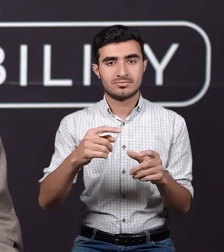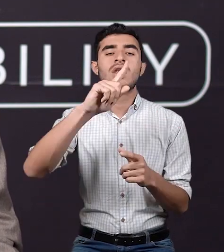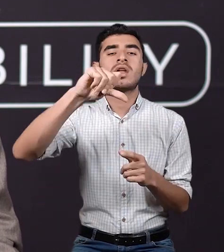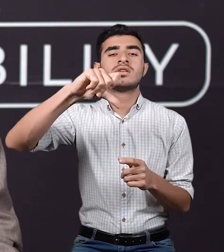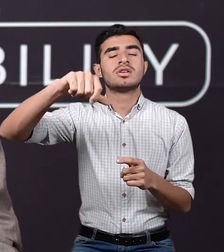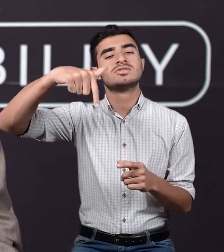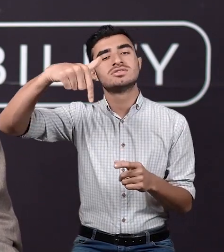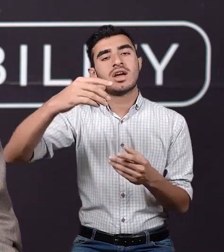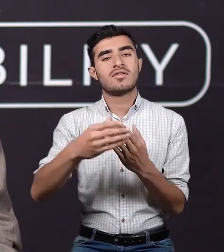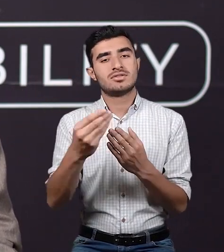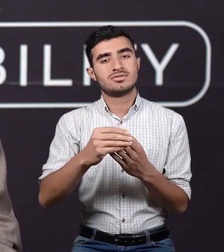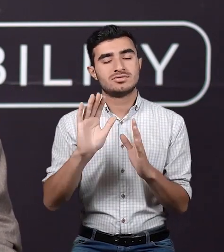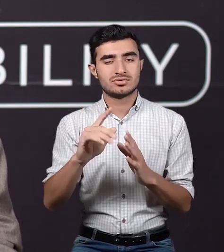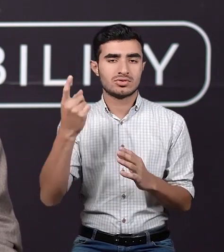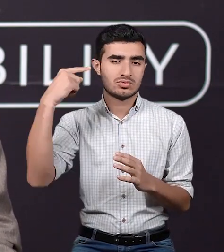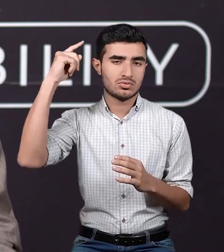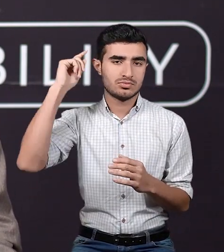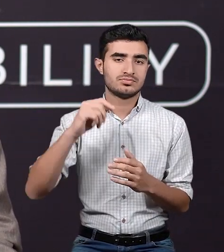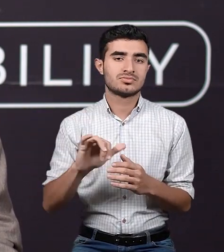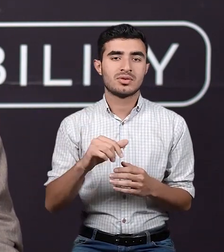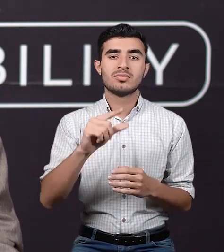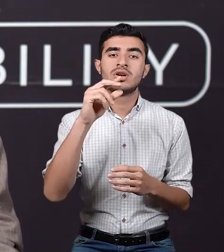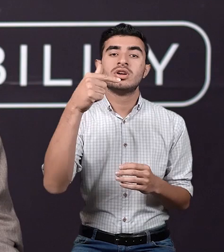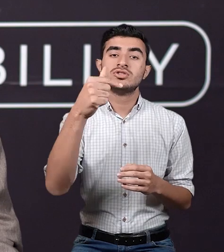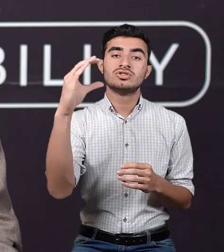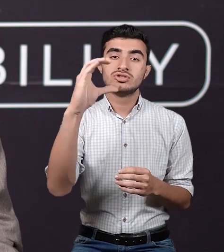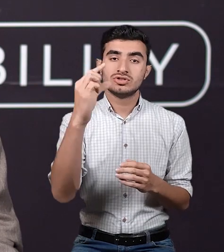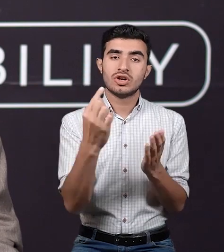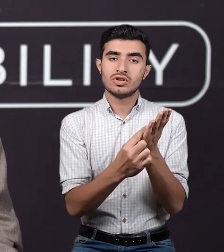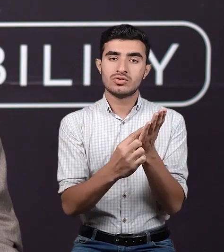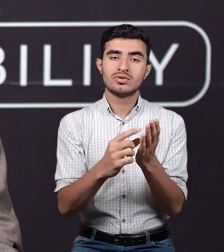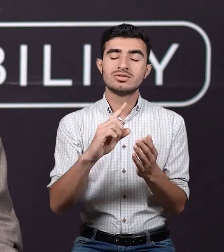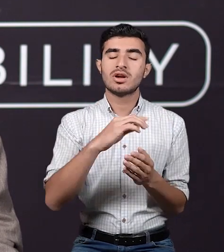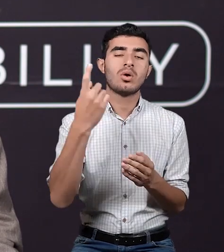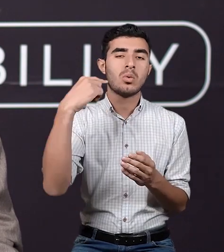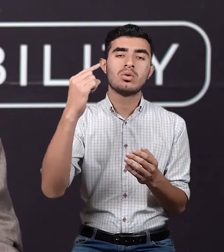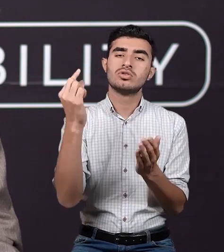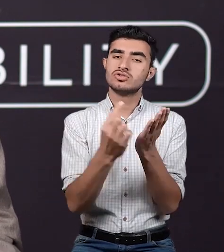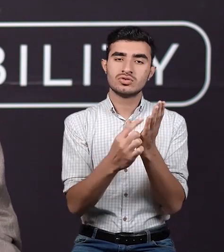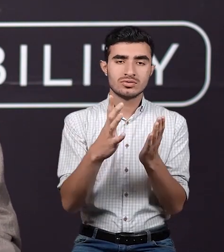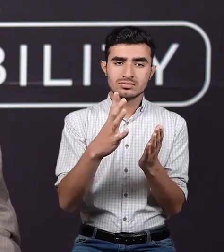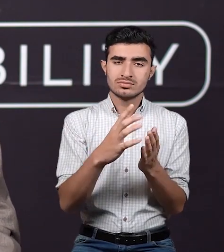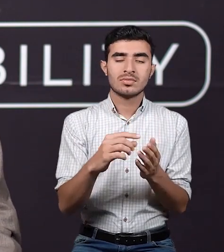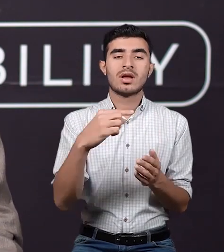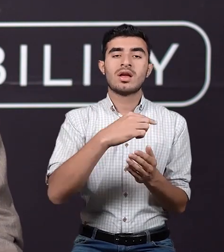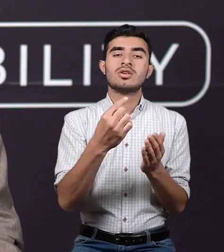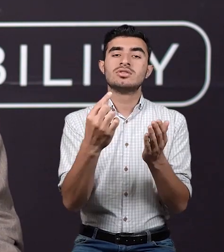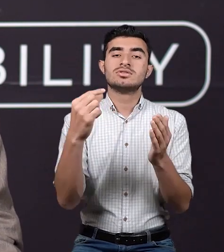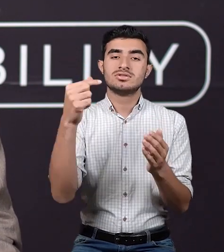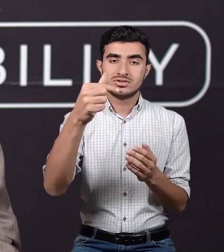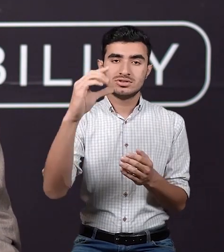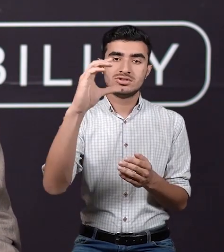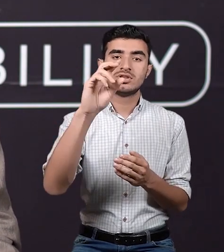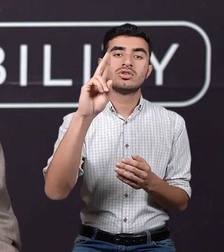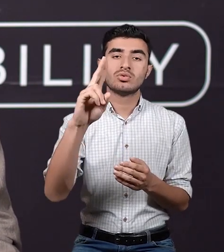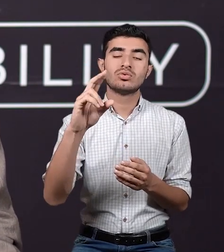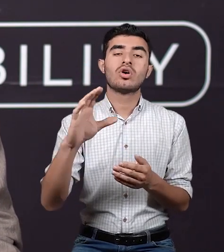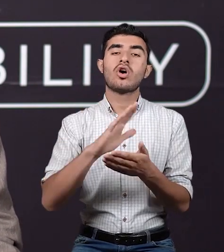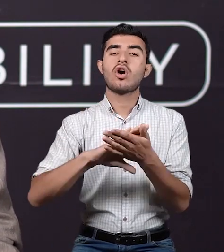گیا۔ یہ 1997 کی بات ہے۔ اس وقت جی سی یونیورسٹی نہیں تھی، جی سی یو کالج